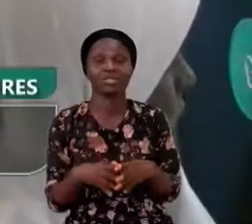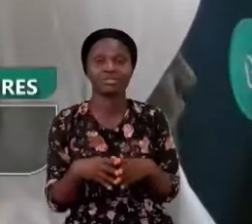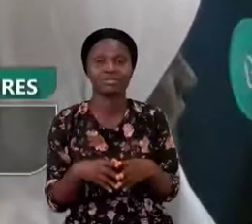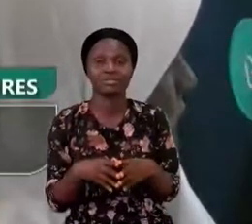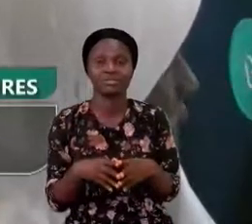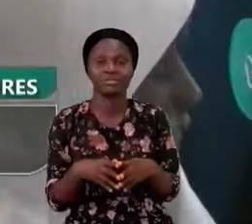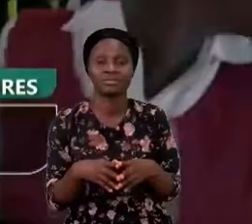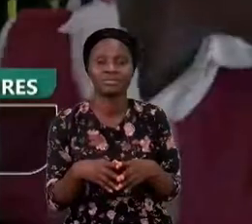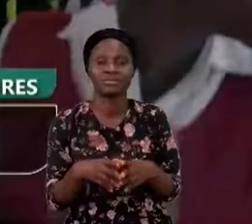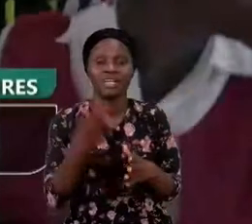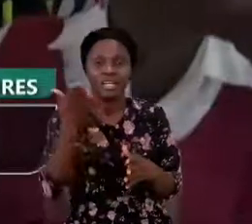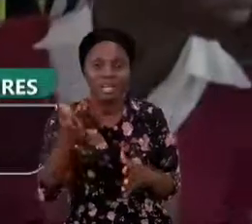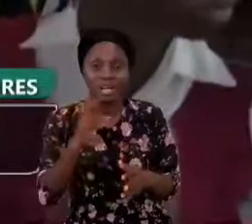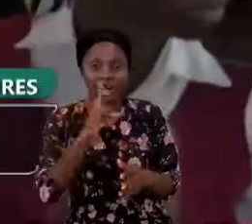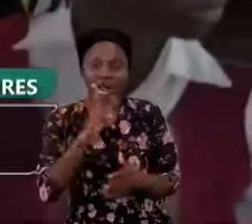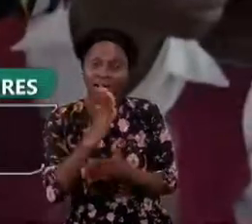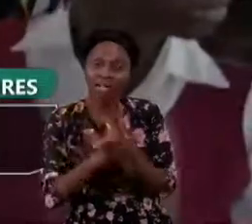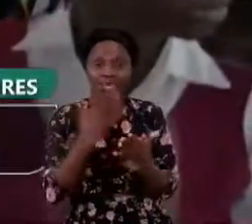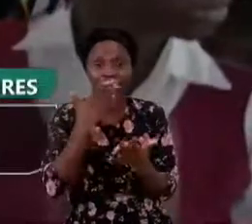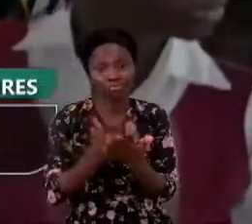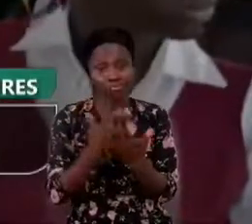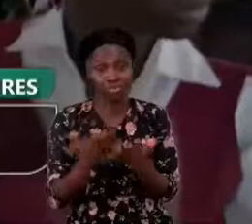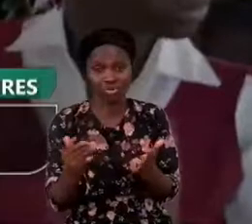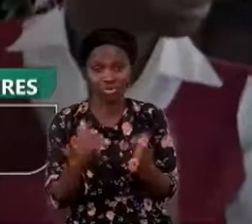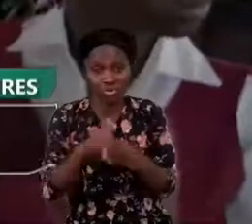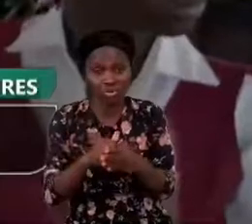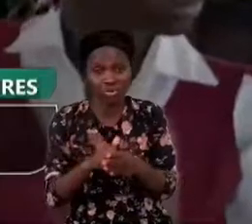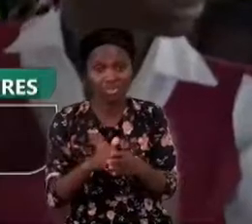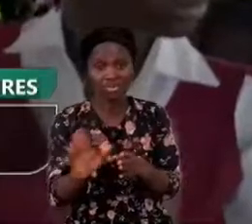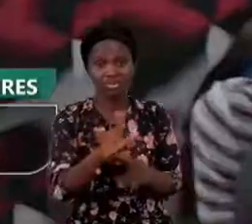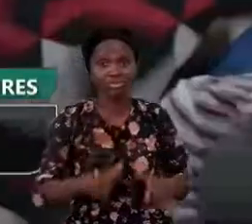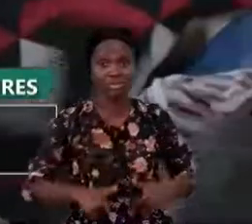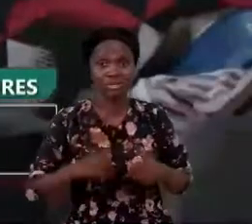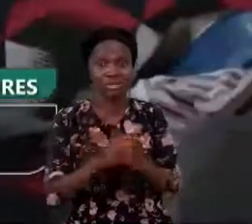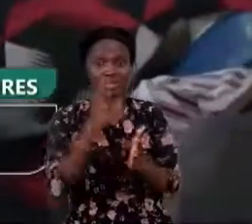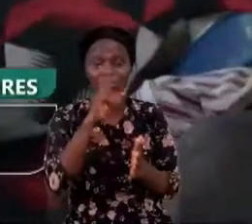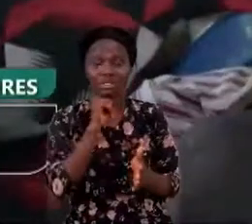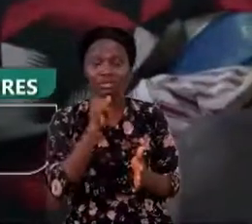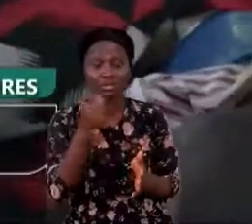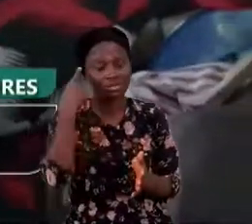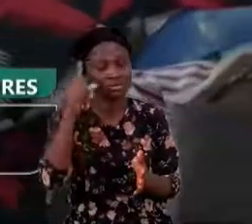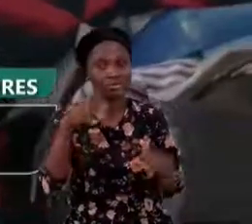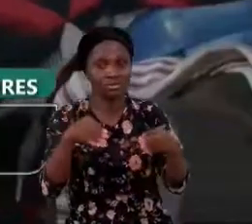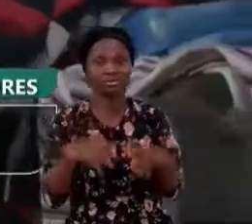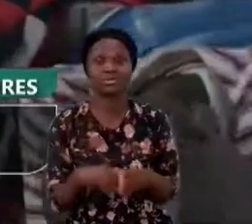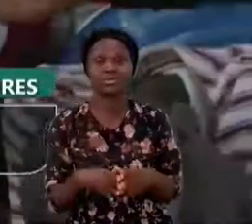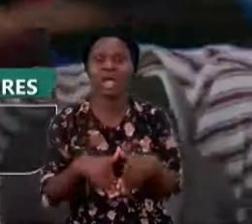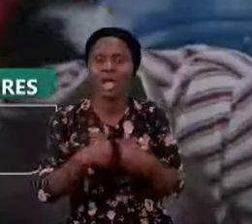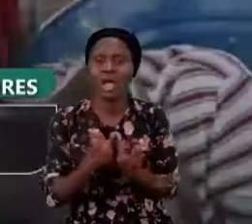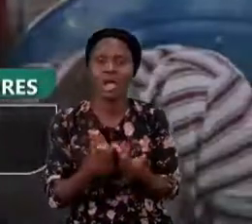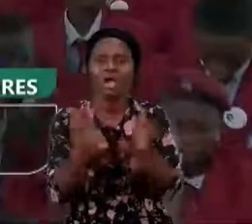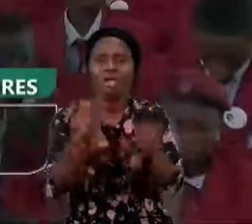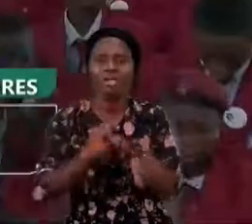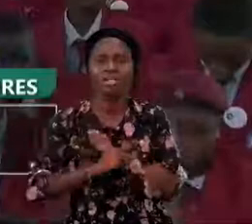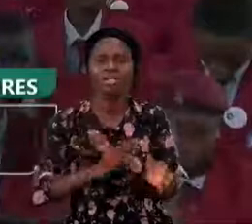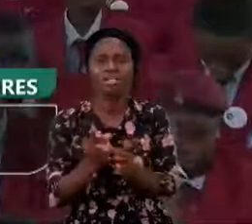à vendre. Comment est-ce que je peux vous expliquer ça? Il y avait un homme. Cet homme, en fait, son